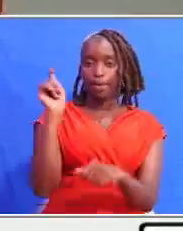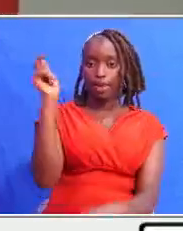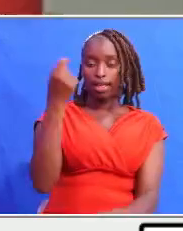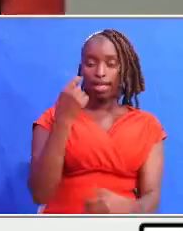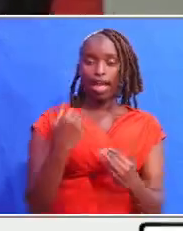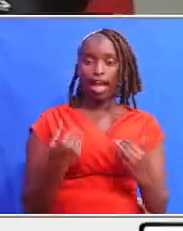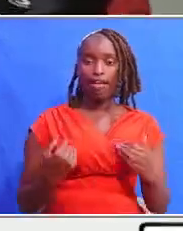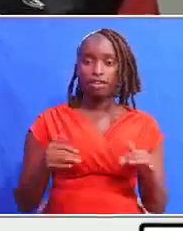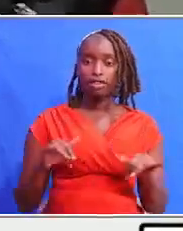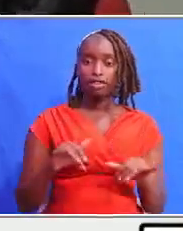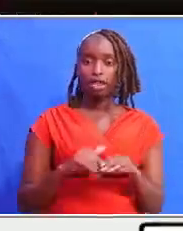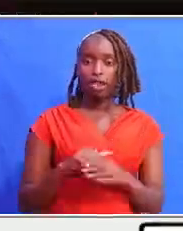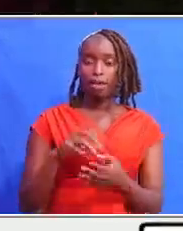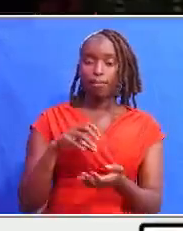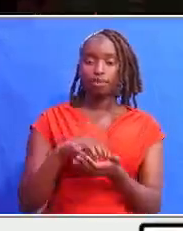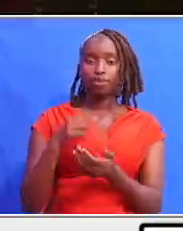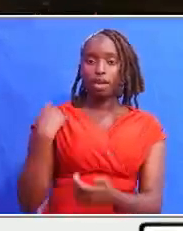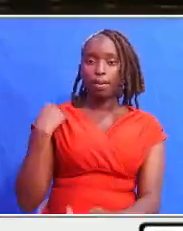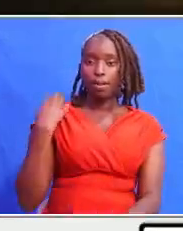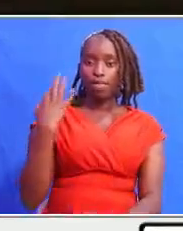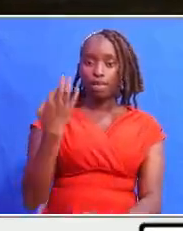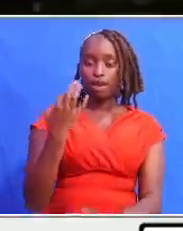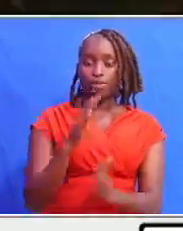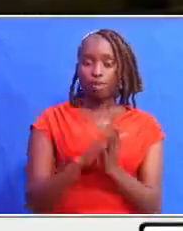ikishikilia nafasi ya 3 kwa alama 4.